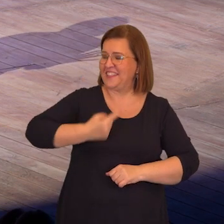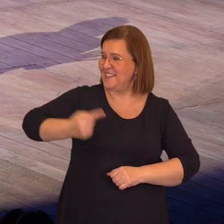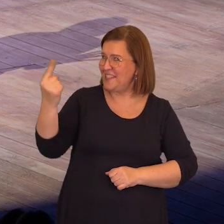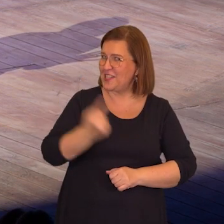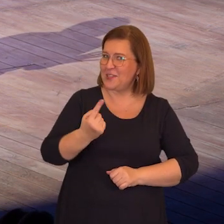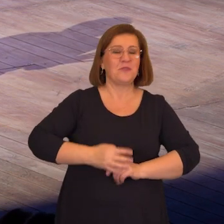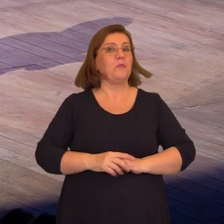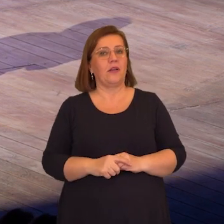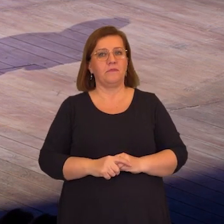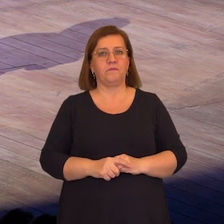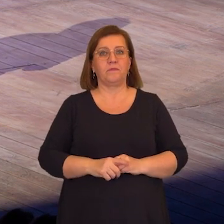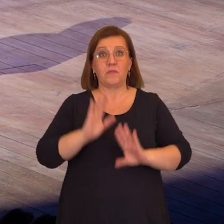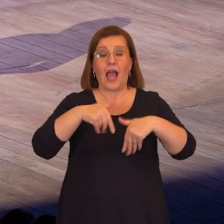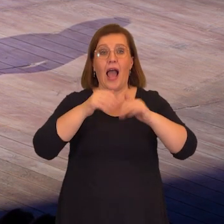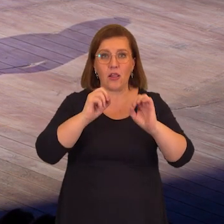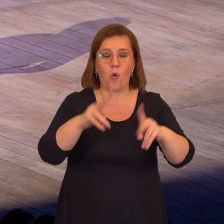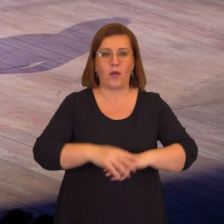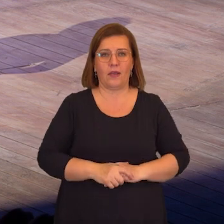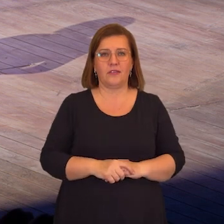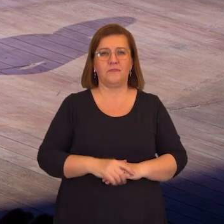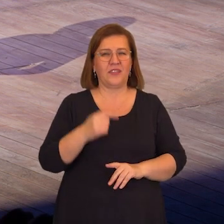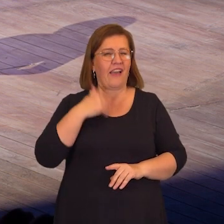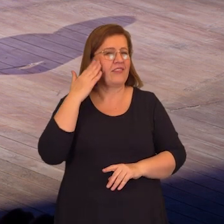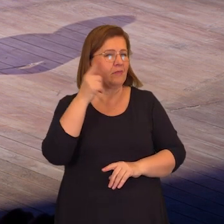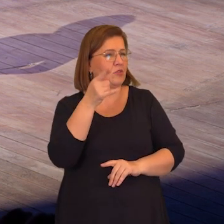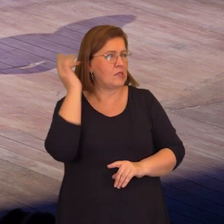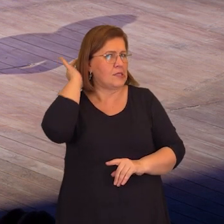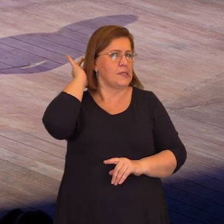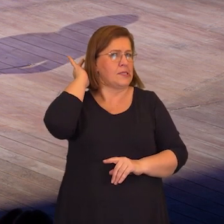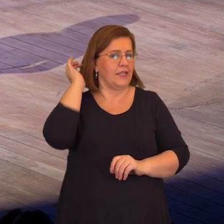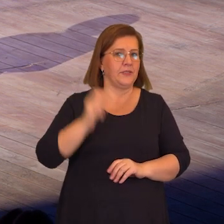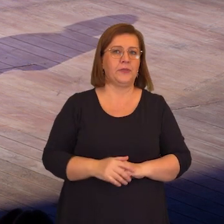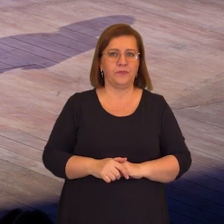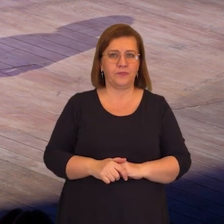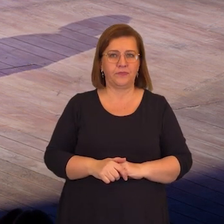Ale okej. Domyślam się, o czym myślicie.